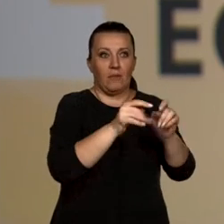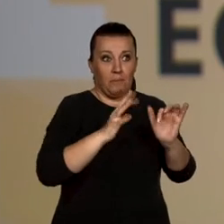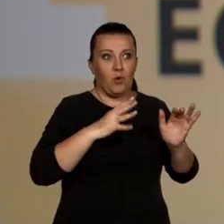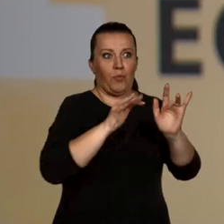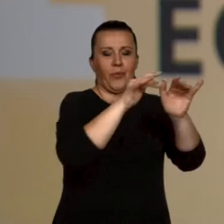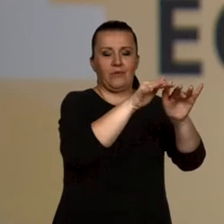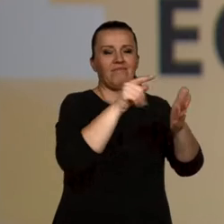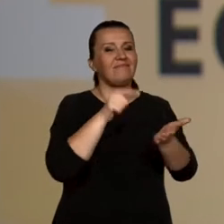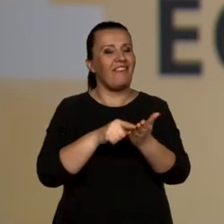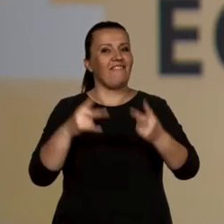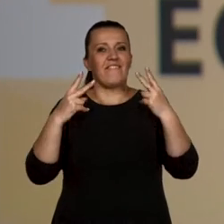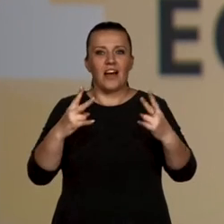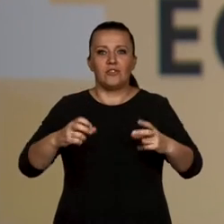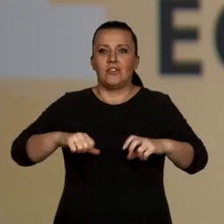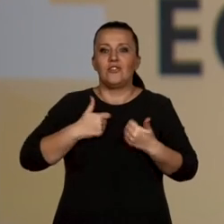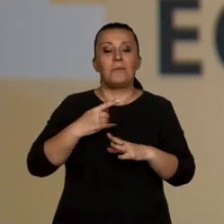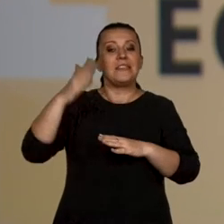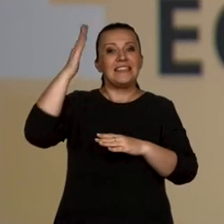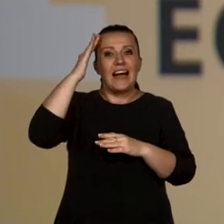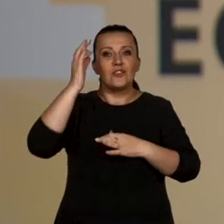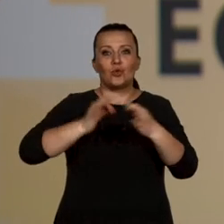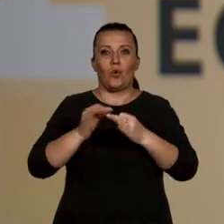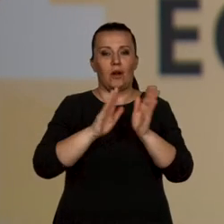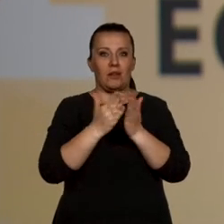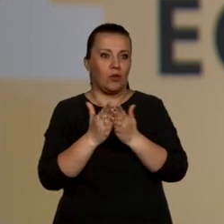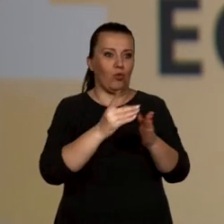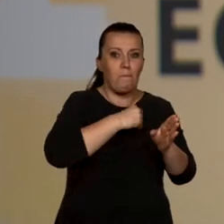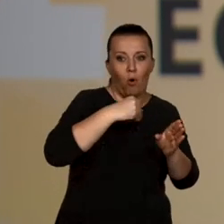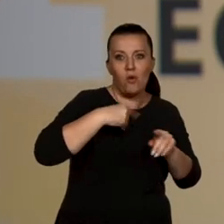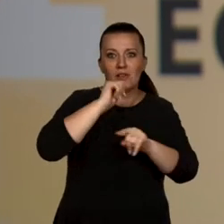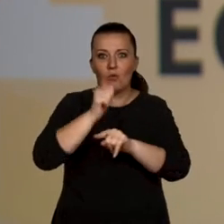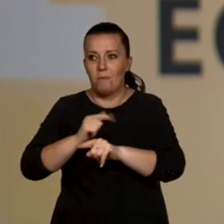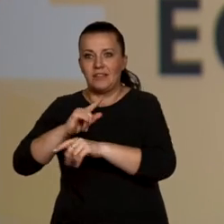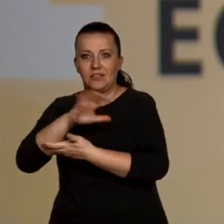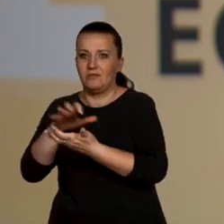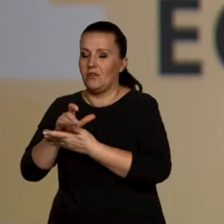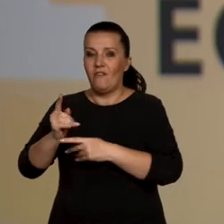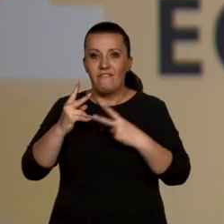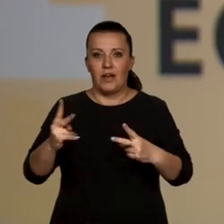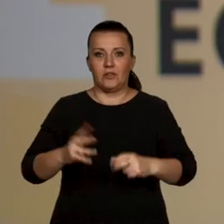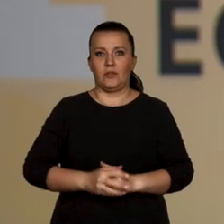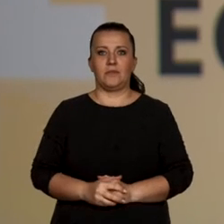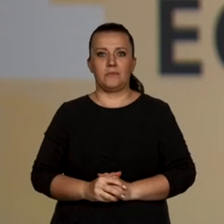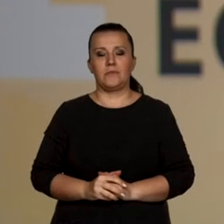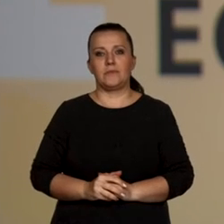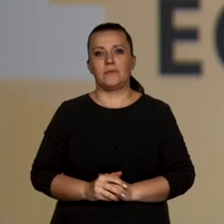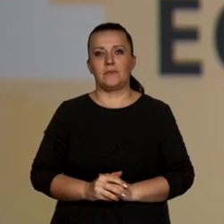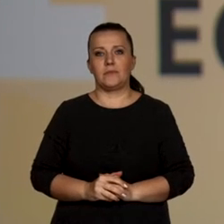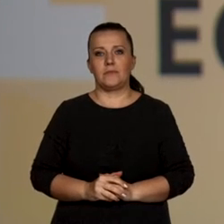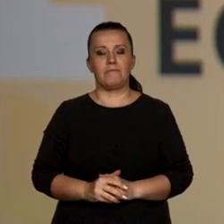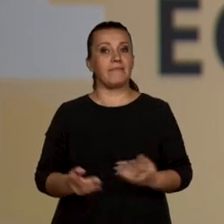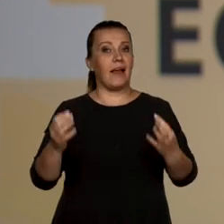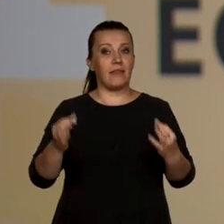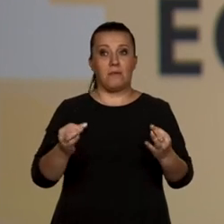historia literatury. Literatury naszej, literatury europejskiej, literatury światowej. To jest rzecz bardzo